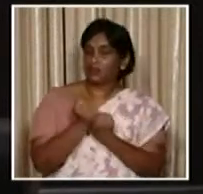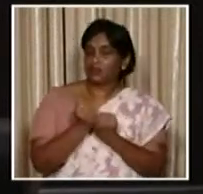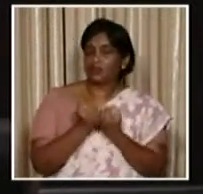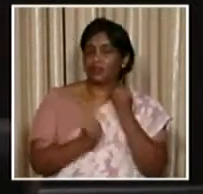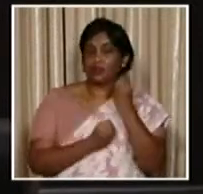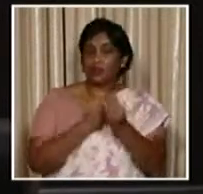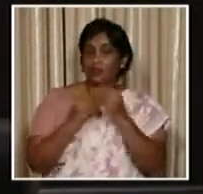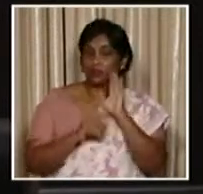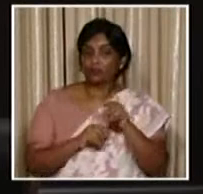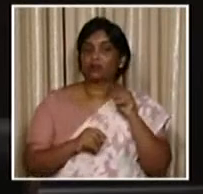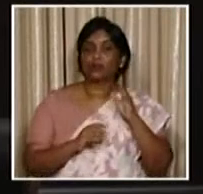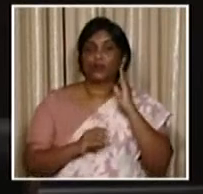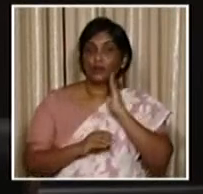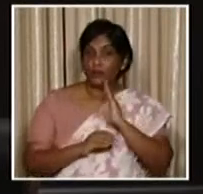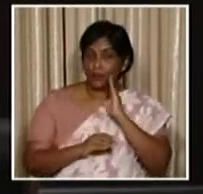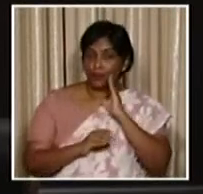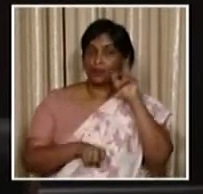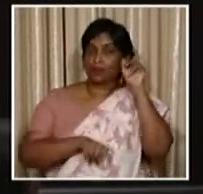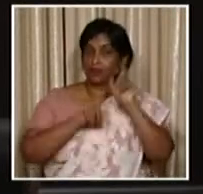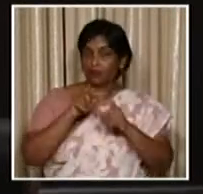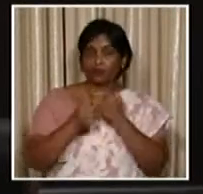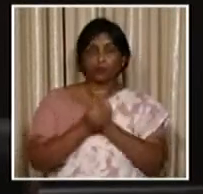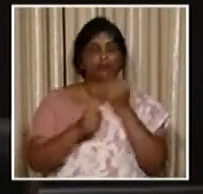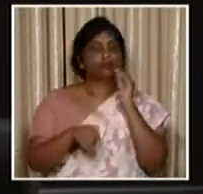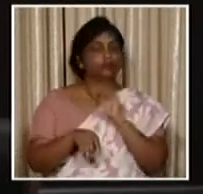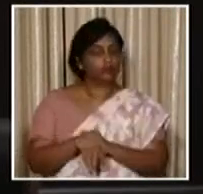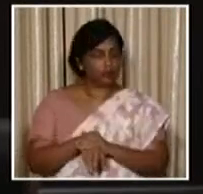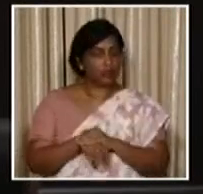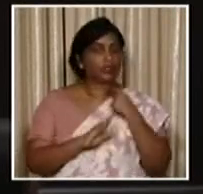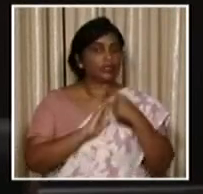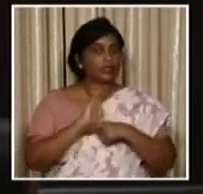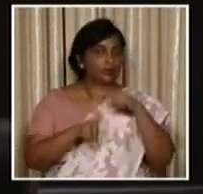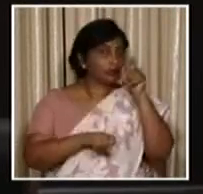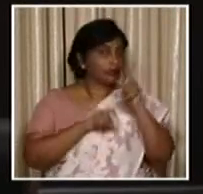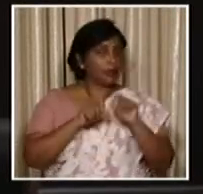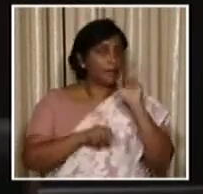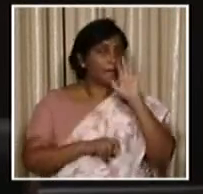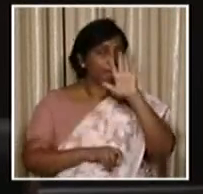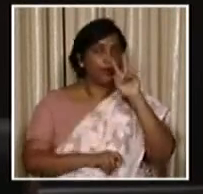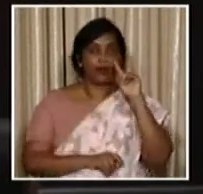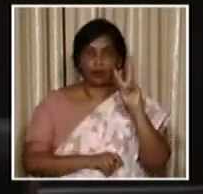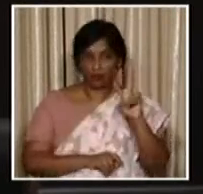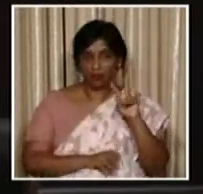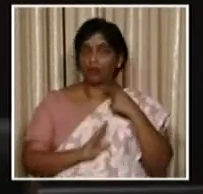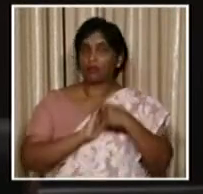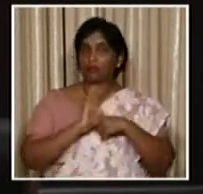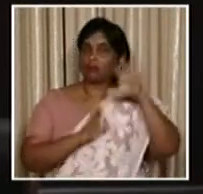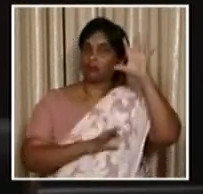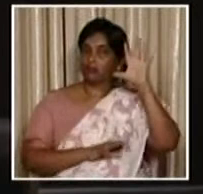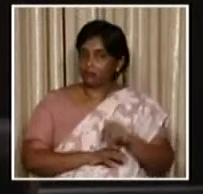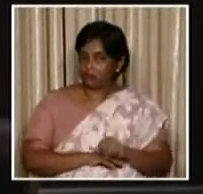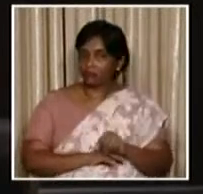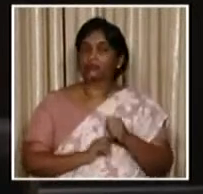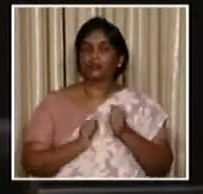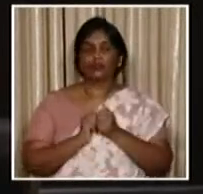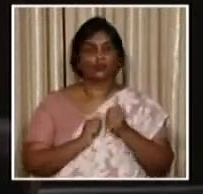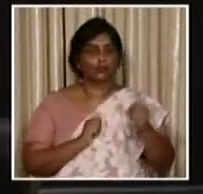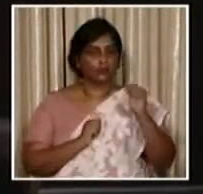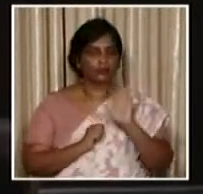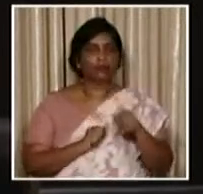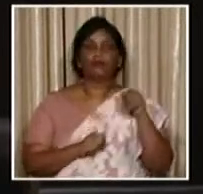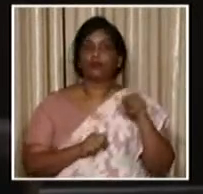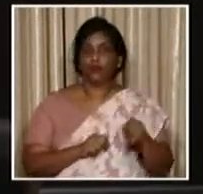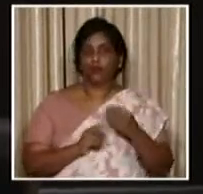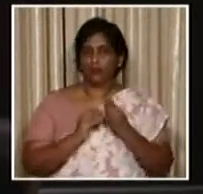දීම හේතුවෙන් විදේශීයයන්හි අත්අඩංගුවටපත් ශ්‍රී ලාංකිකයින් 52ක් මෙරටට ගෙන්වීමට කටයුතු කරලා තියෙනවා